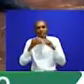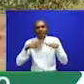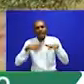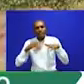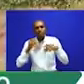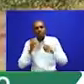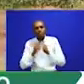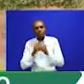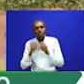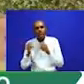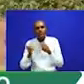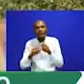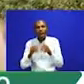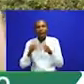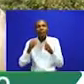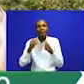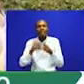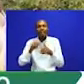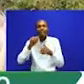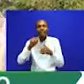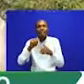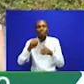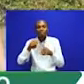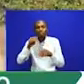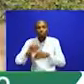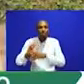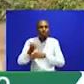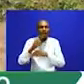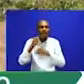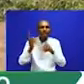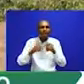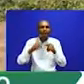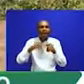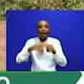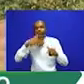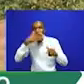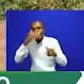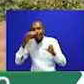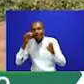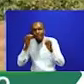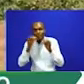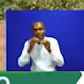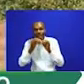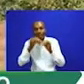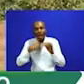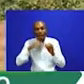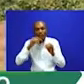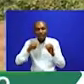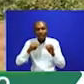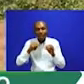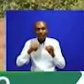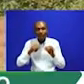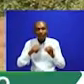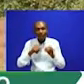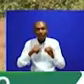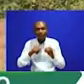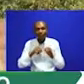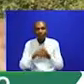meyo neri tukuri ala ratu aranga tatu ale baraza ya Rioma ekenyore ke kur Rioma Rioma